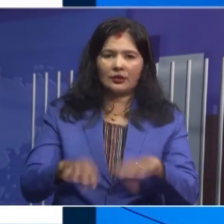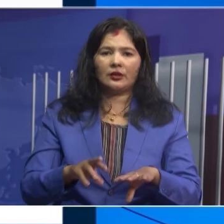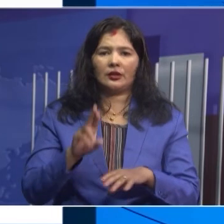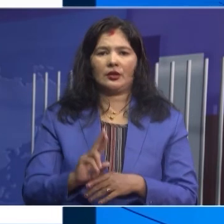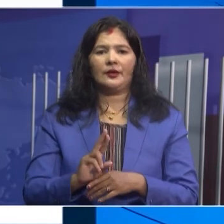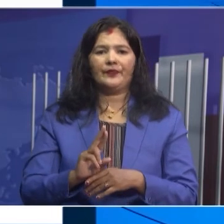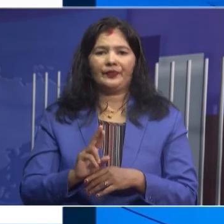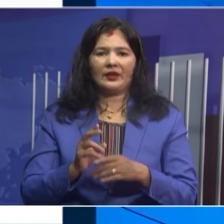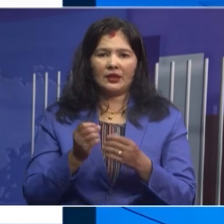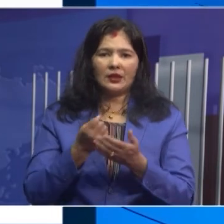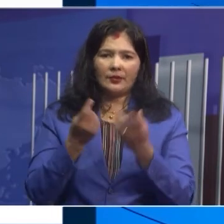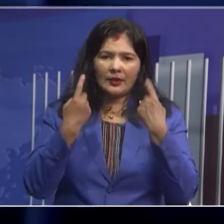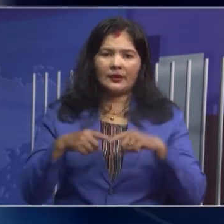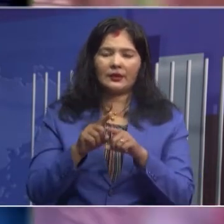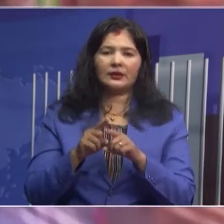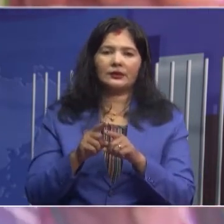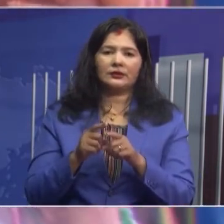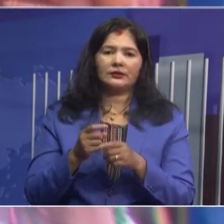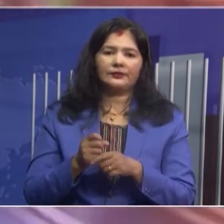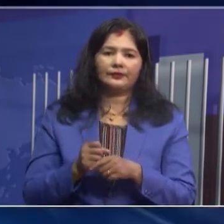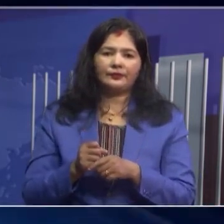नपुगेकाले सम्झौता रद्द गरिएको ख्यानको भनाई।